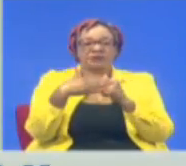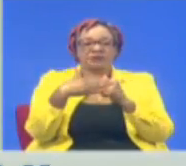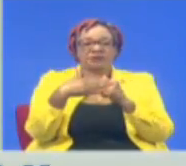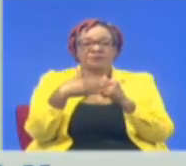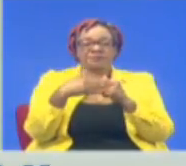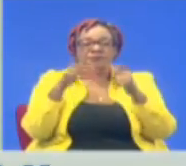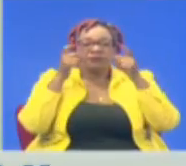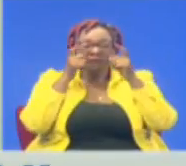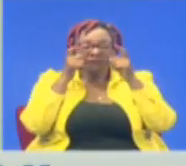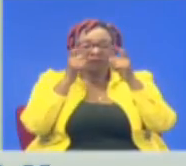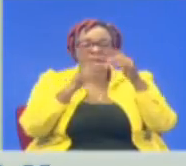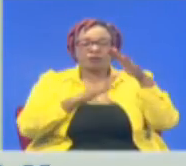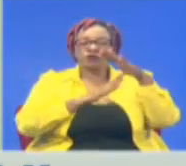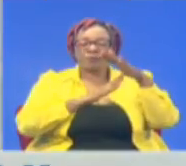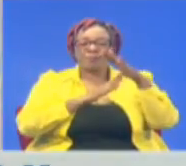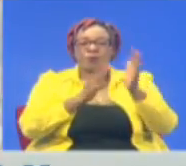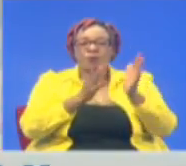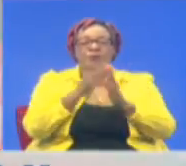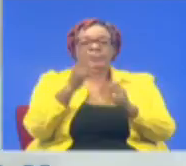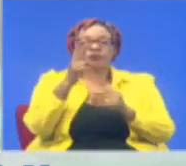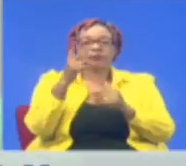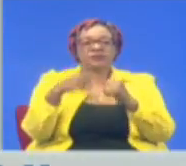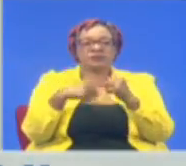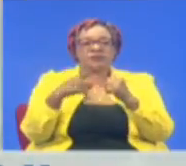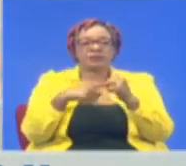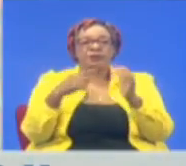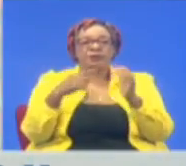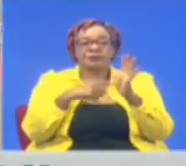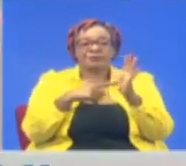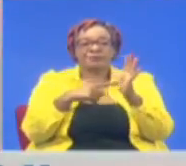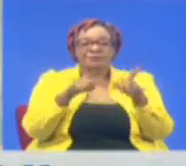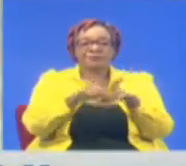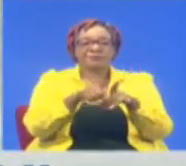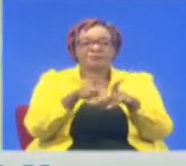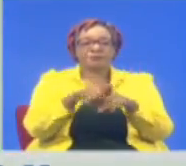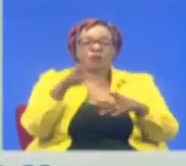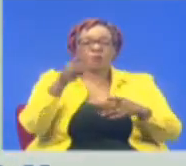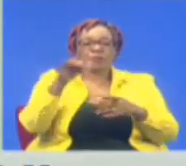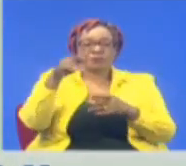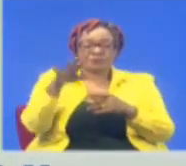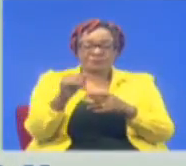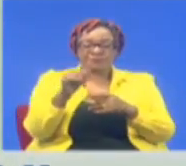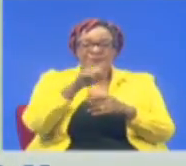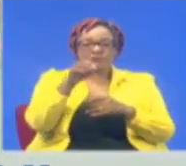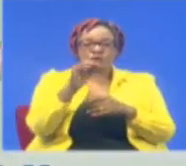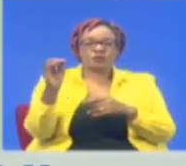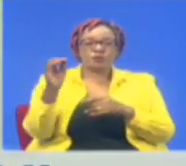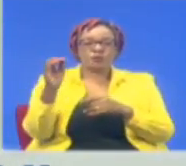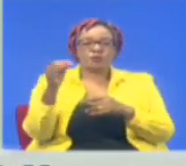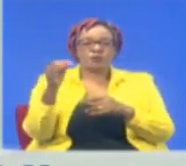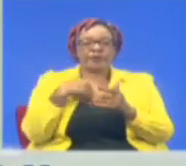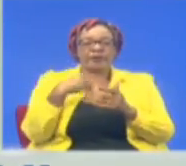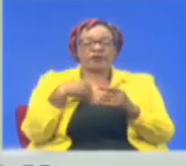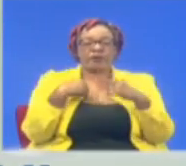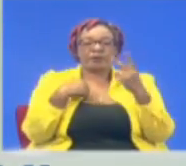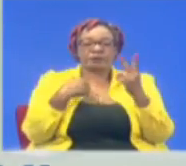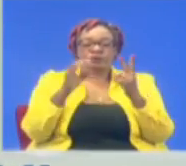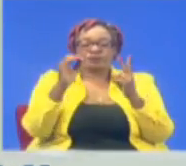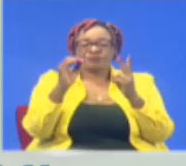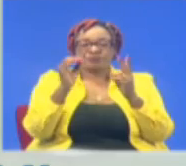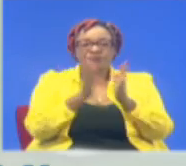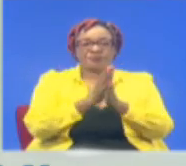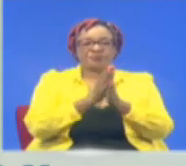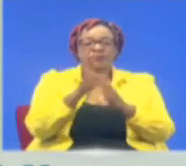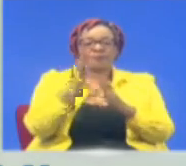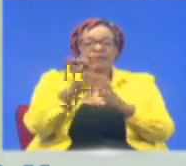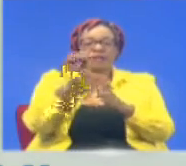iko kileleni na alama 26. Wakati huo huo, Waburura Mkia Zoo FC walishindwa mabao mawili kwa sufuri na Bidco